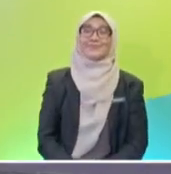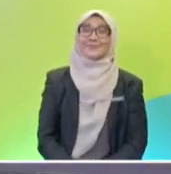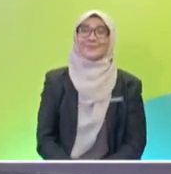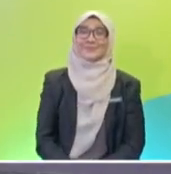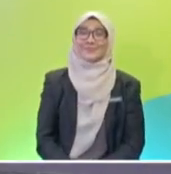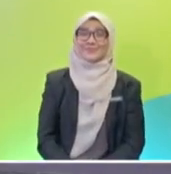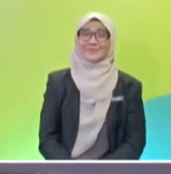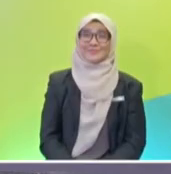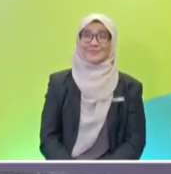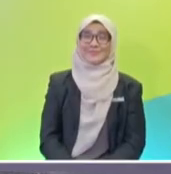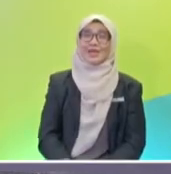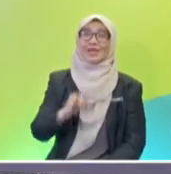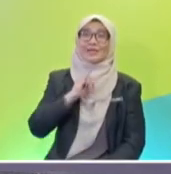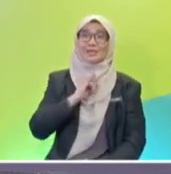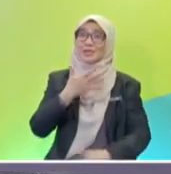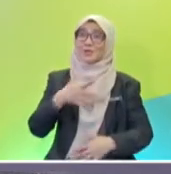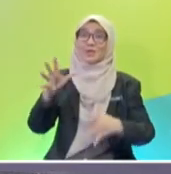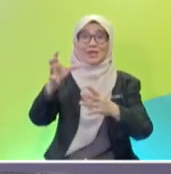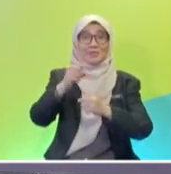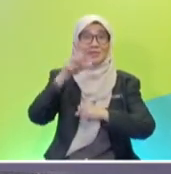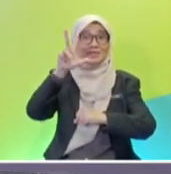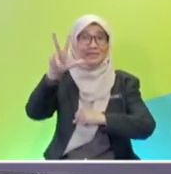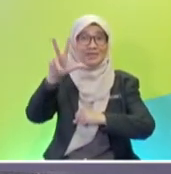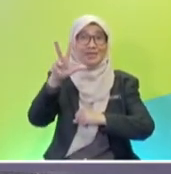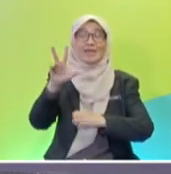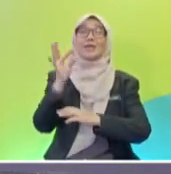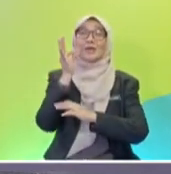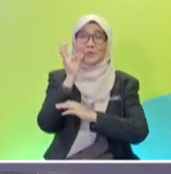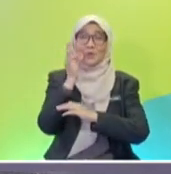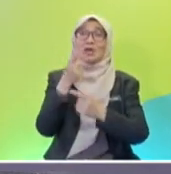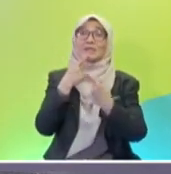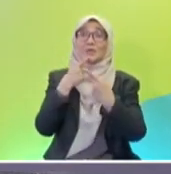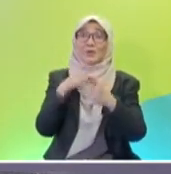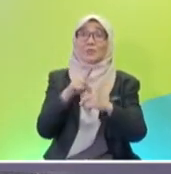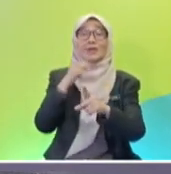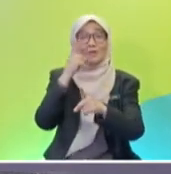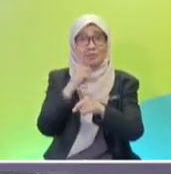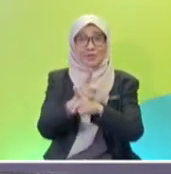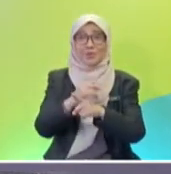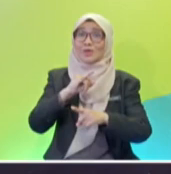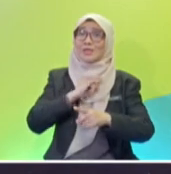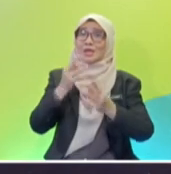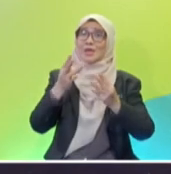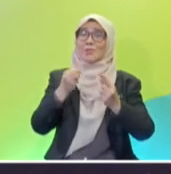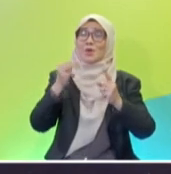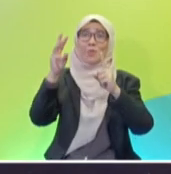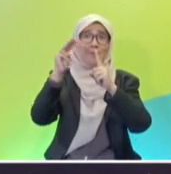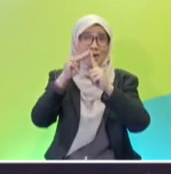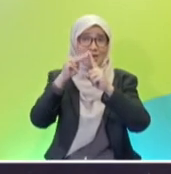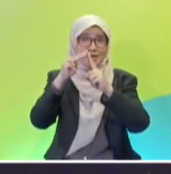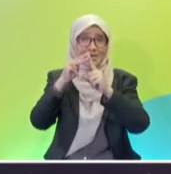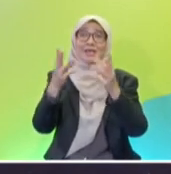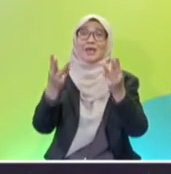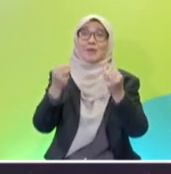saya mendapatkan ketiga-tiga buah tadi. Saya rasa jawapan saya ini betul ya cikgu. Tepat sekali. Boleh saya dapatkan markah cikgu? Saya nak dapatkan lagi itik istimewa ni